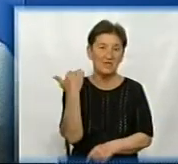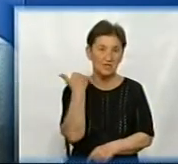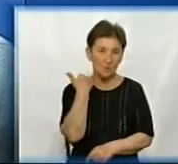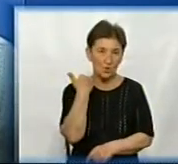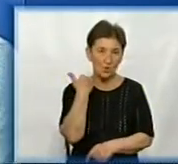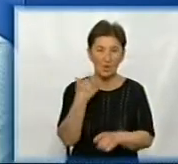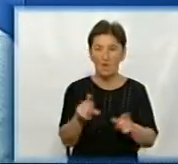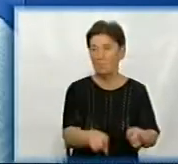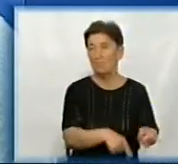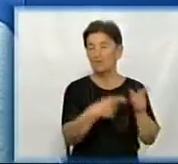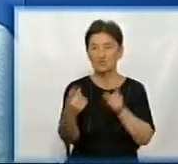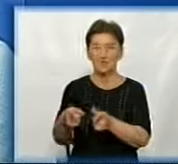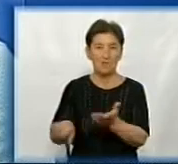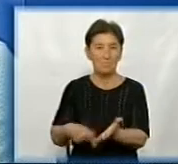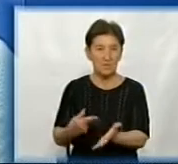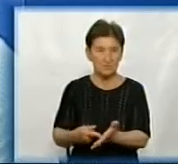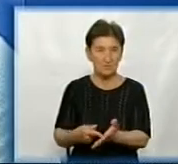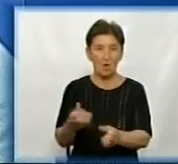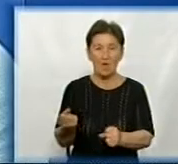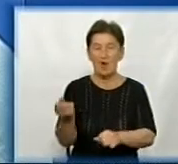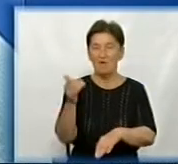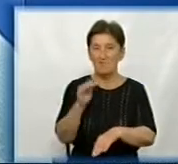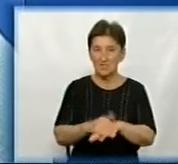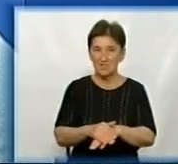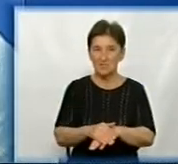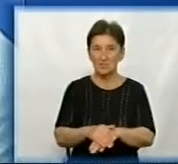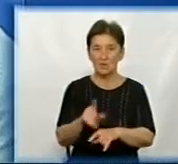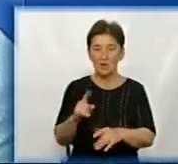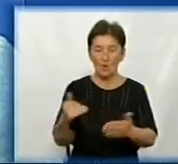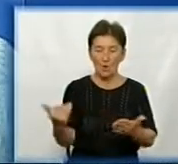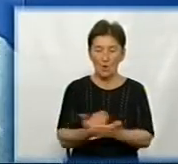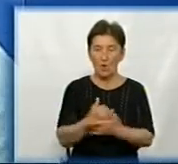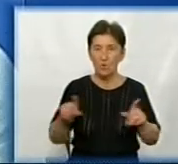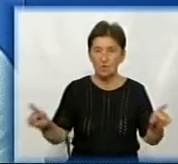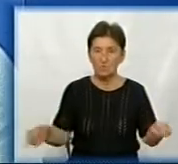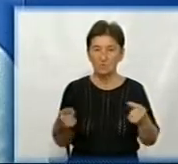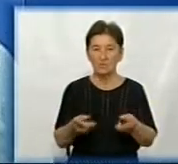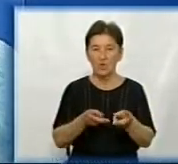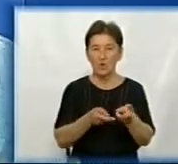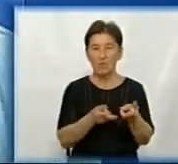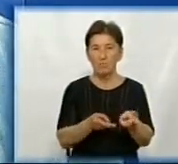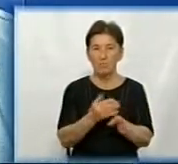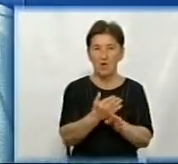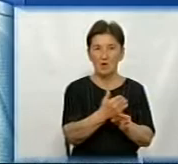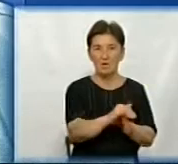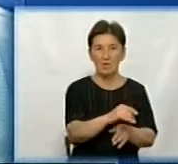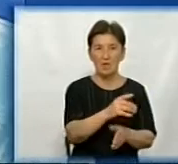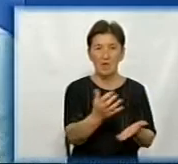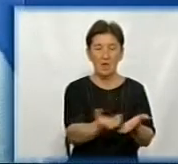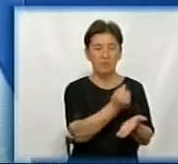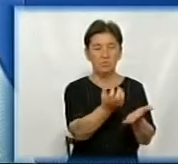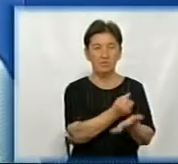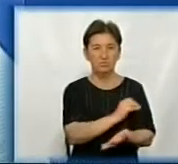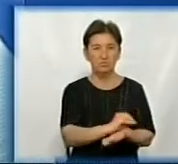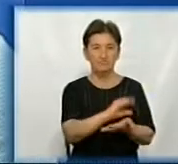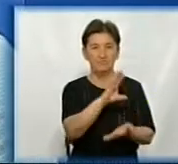перейшли місту, да, а фактично ДП «Кюратепло» обнулилися, опалюють там частину міста, отримують прибутки. От,